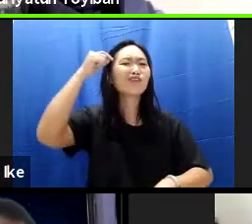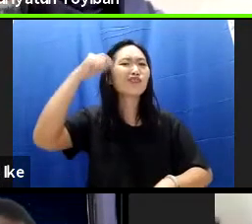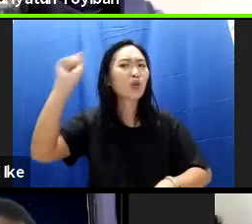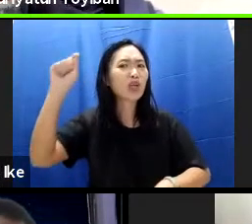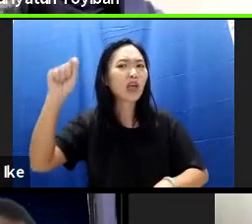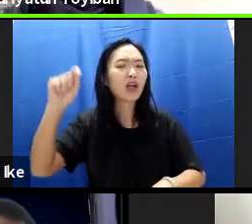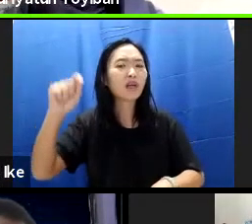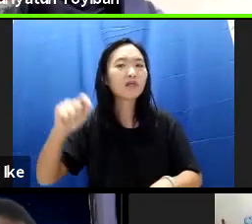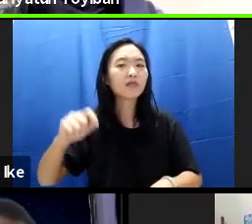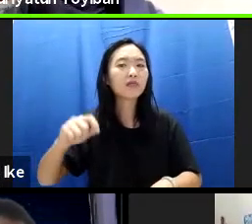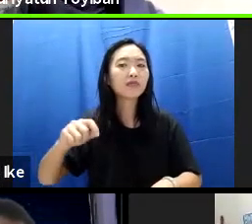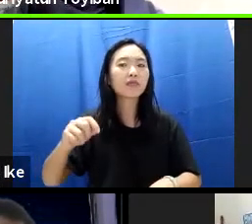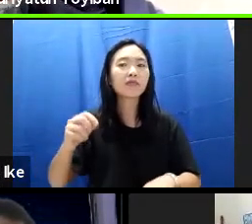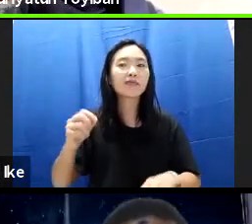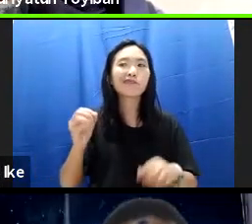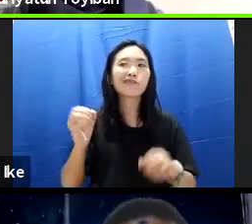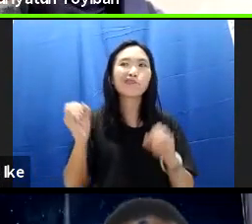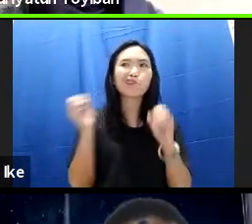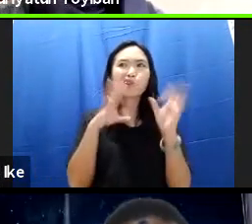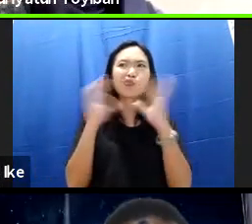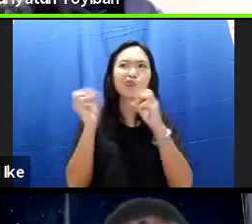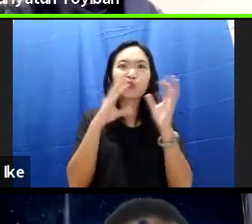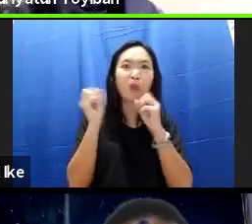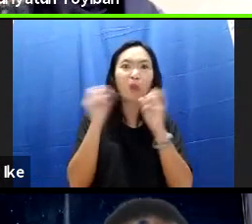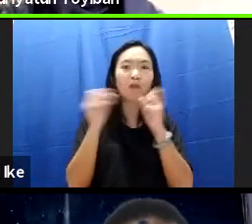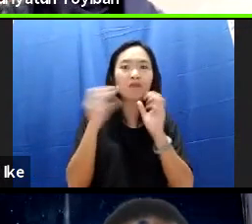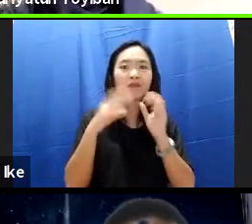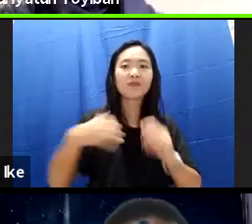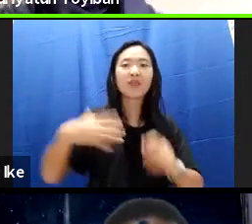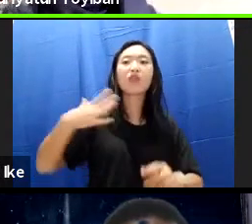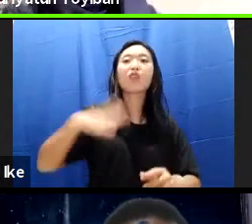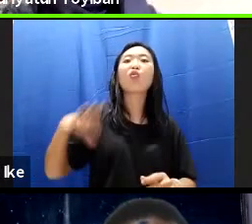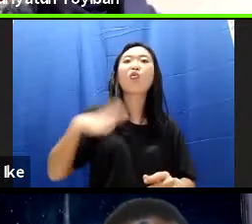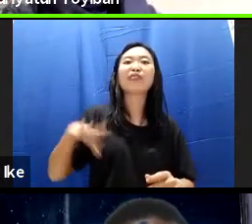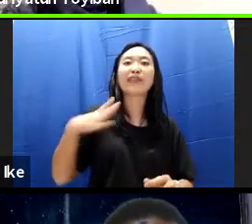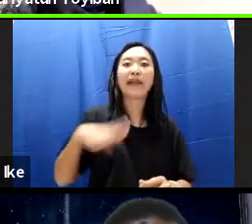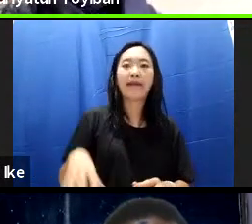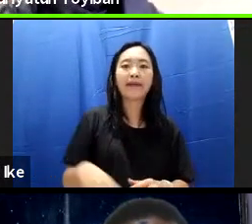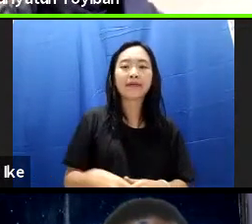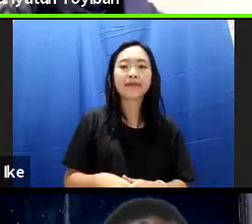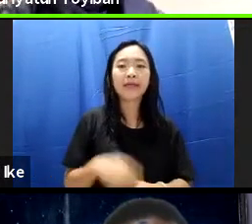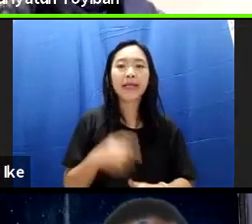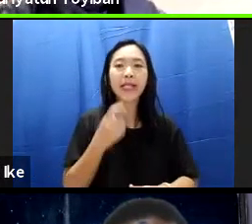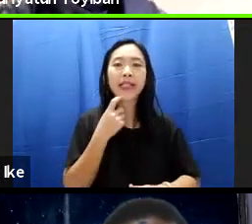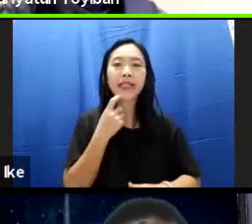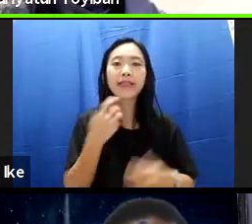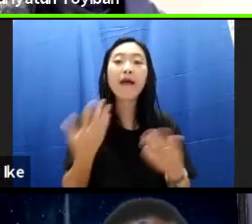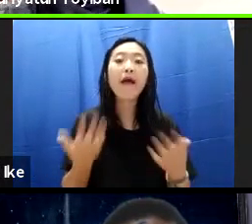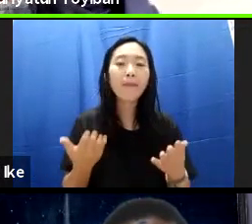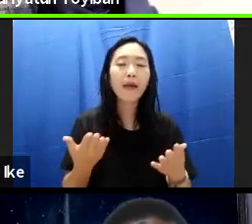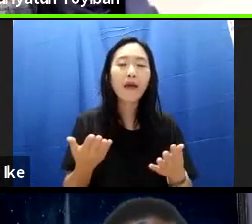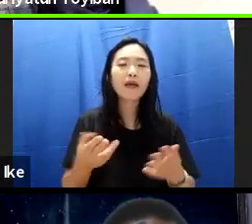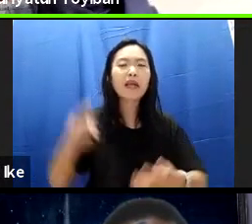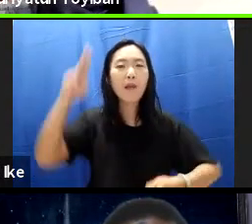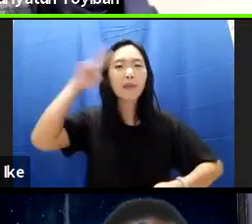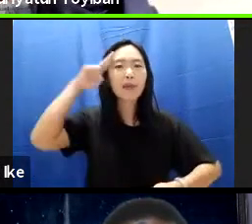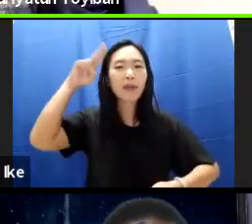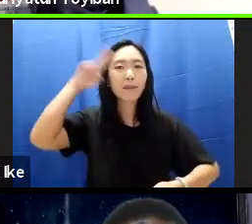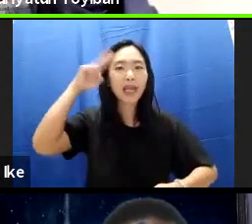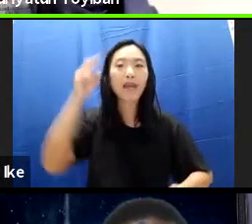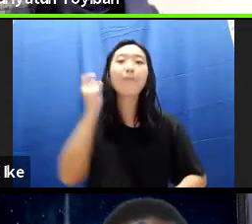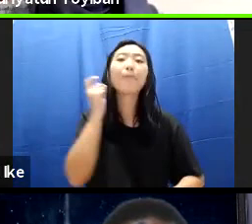kan, walaupun saya takut nilainya jatuh, tapi saya tetap berdebat gitu tentang satu hal, tentang kepemimpinan perempuan misalnya.